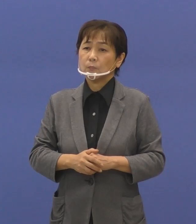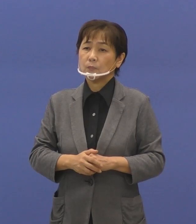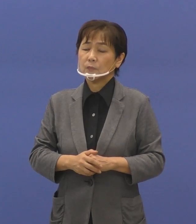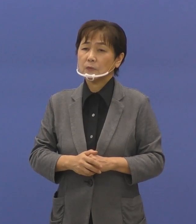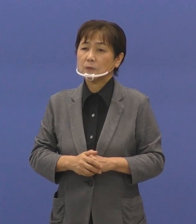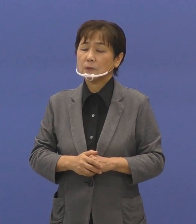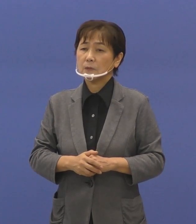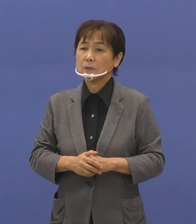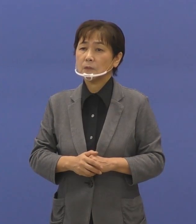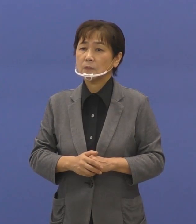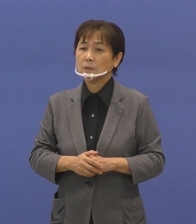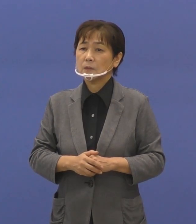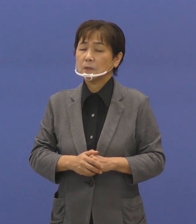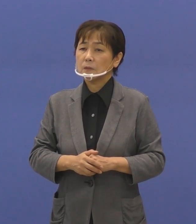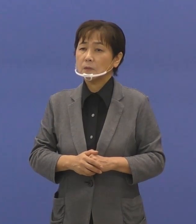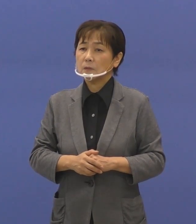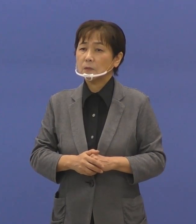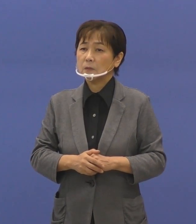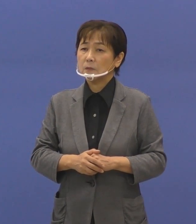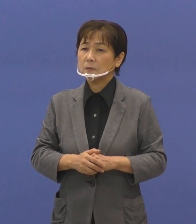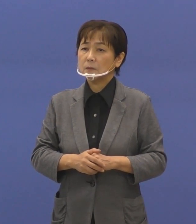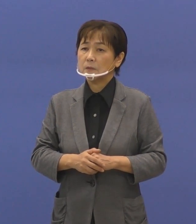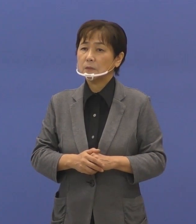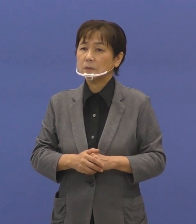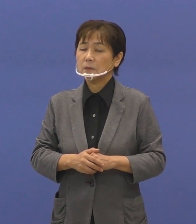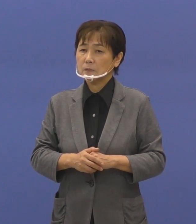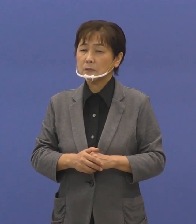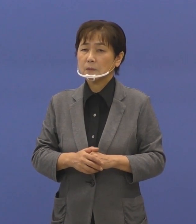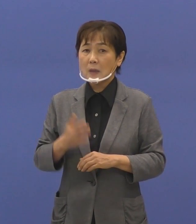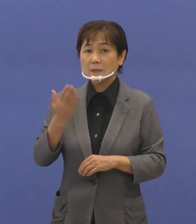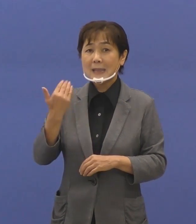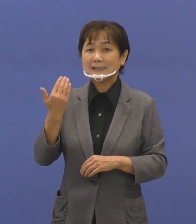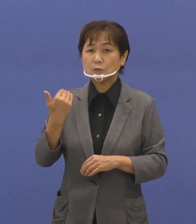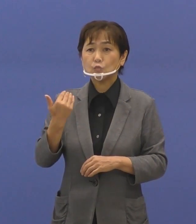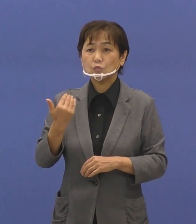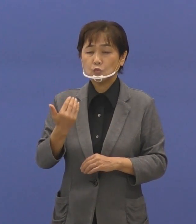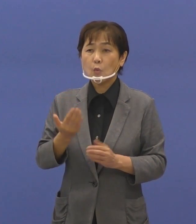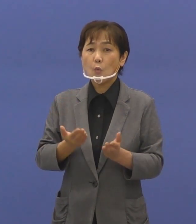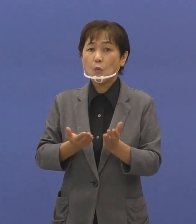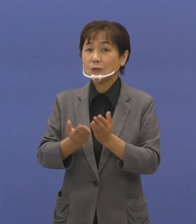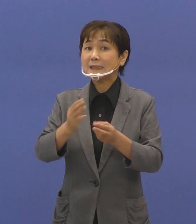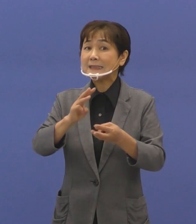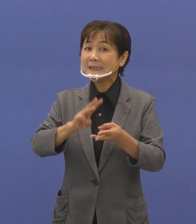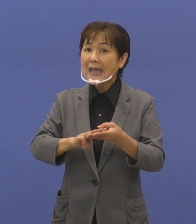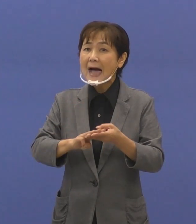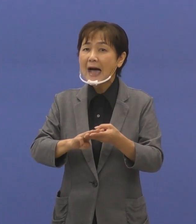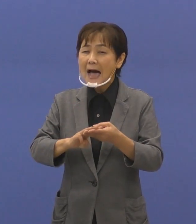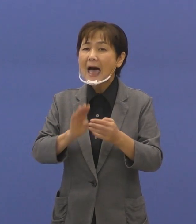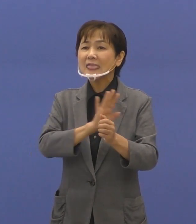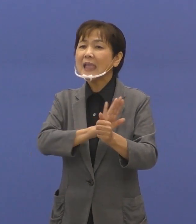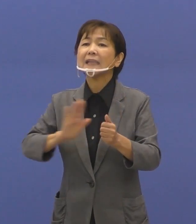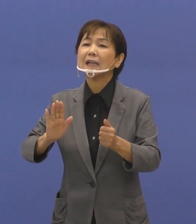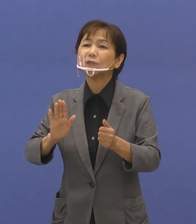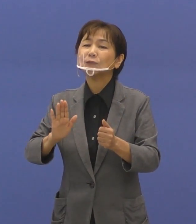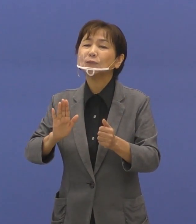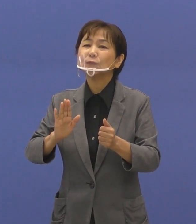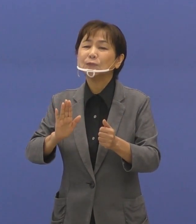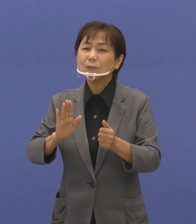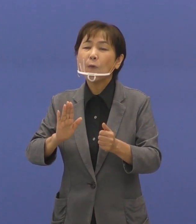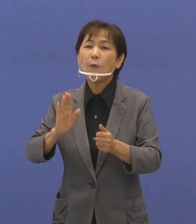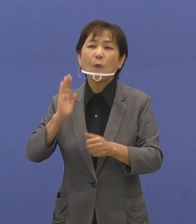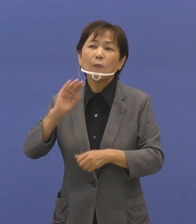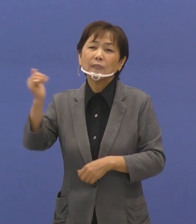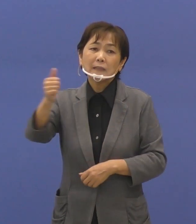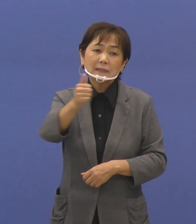10日にありました岸田、改造内閣の顔ぶれをご覧になられると思いますが、その顔ぶれについての所感